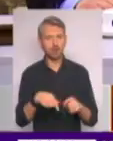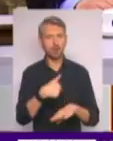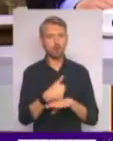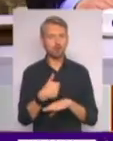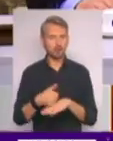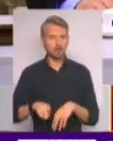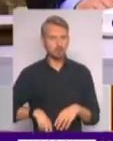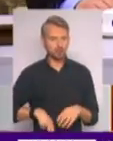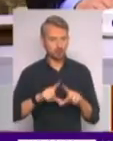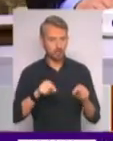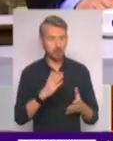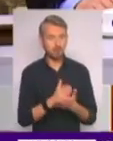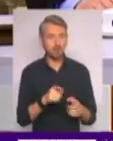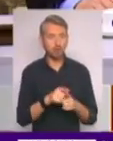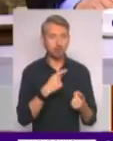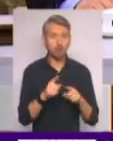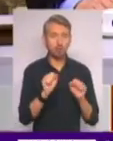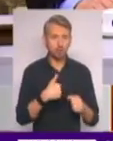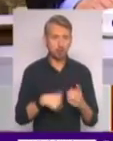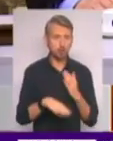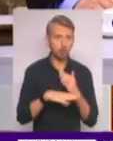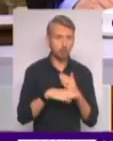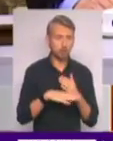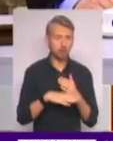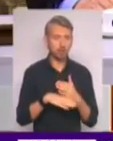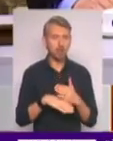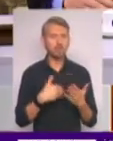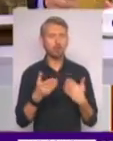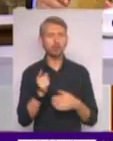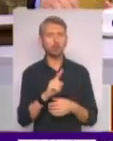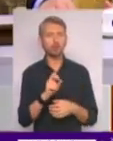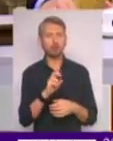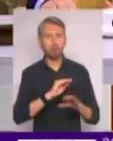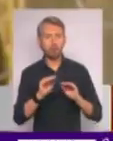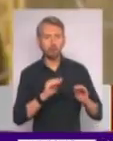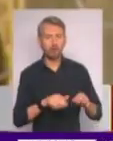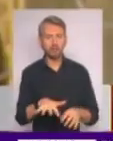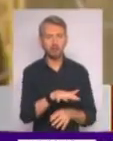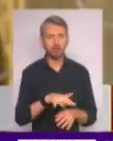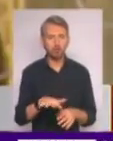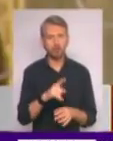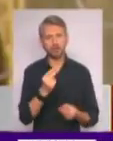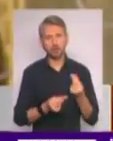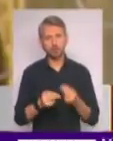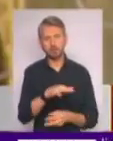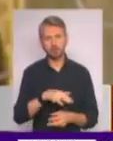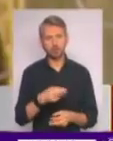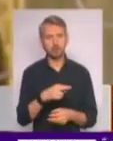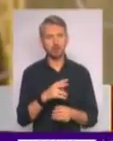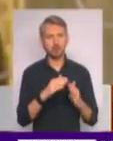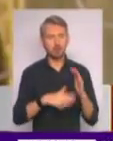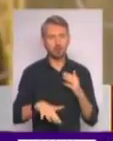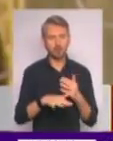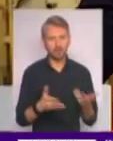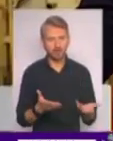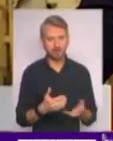шкіл, мав таку розмову. А можете нам допомогти відносно того, щоб облаштувати територію з ігровими зонами на подвір'ї для